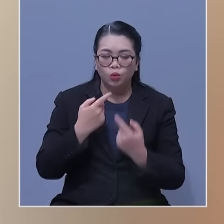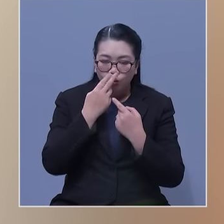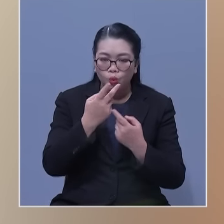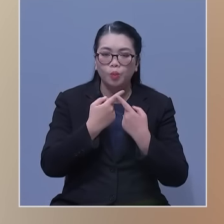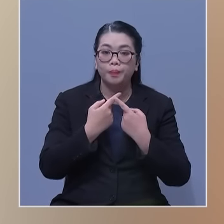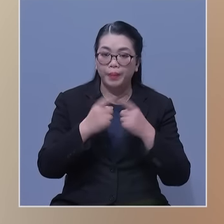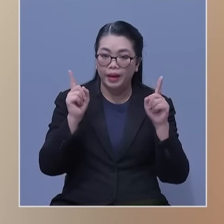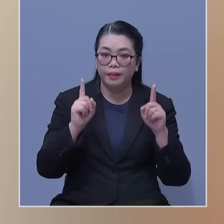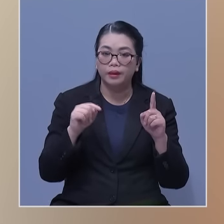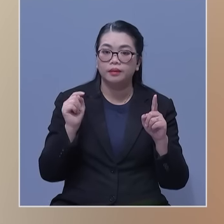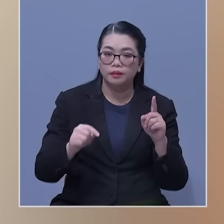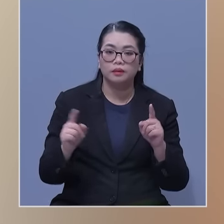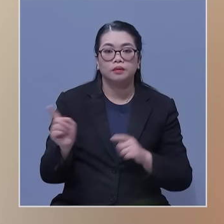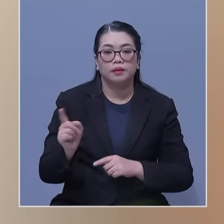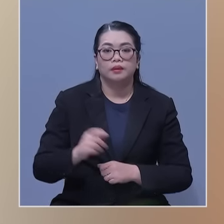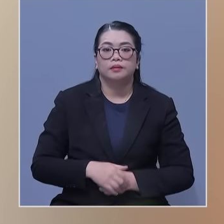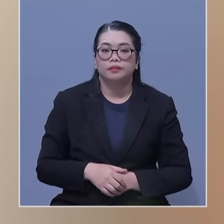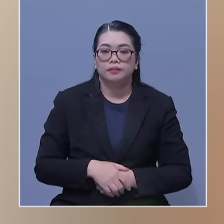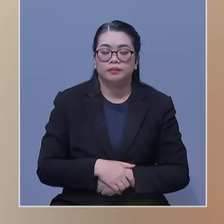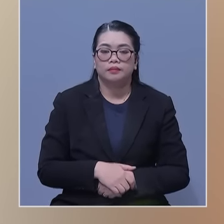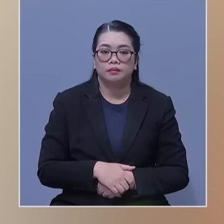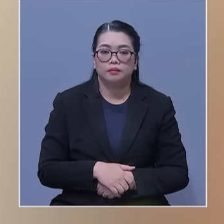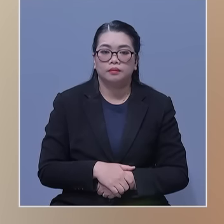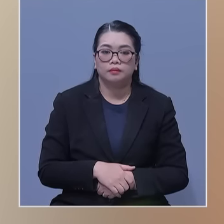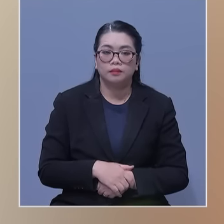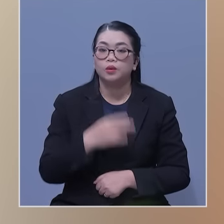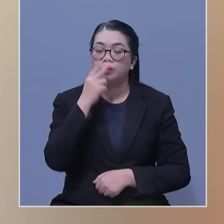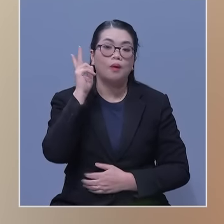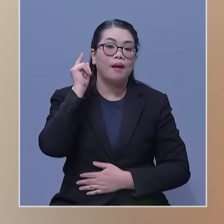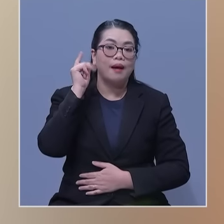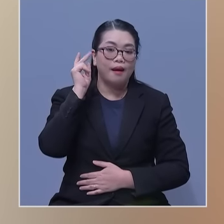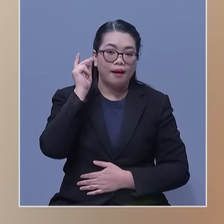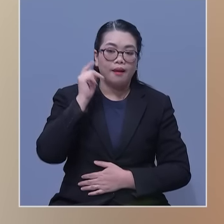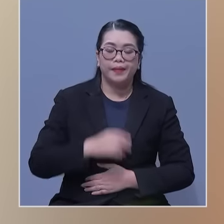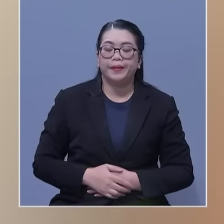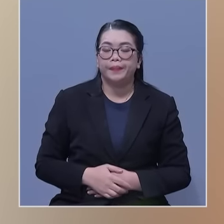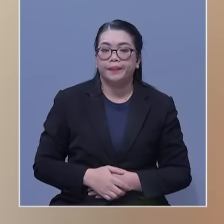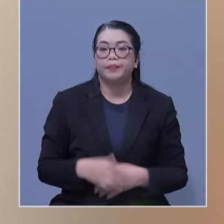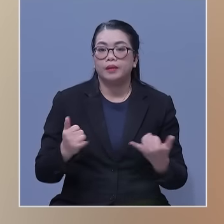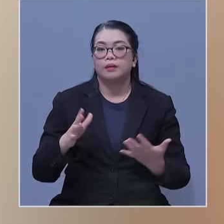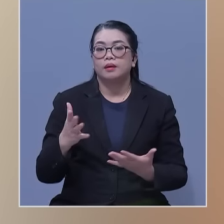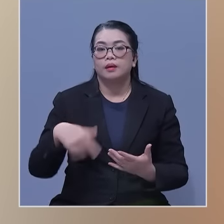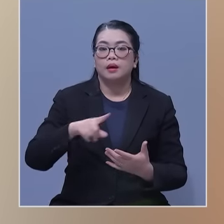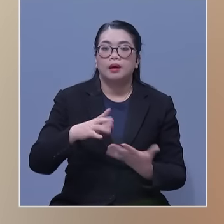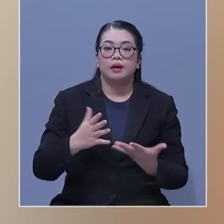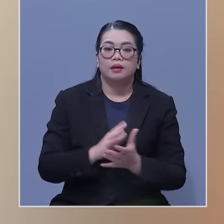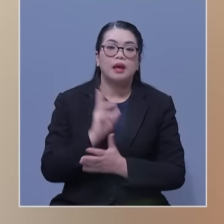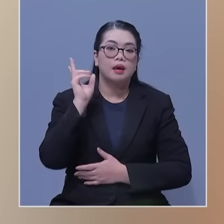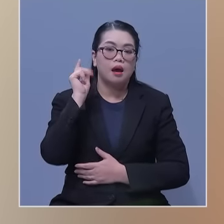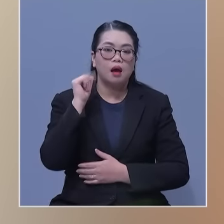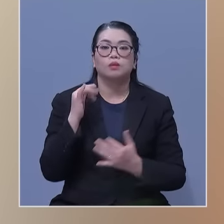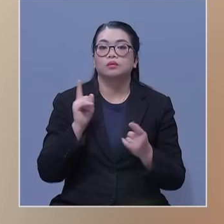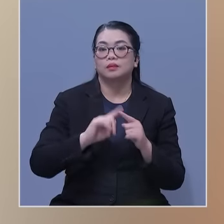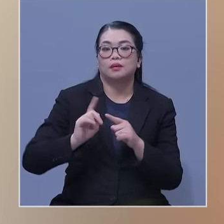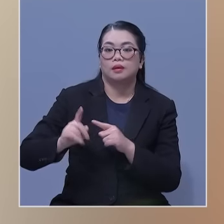เจอในข่าว่าสที่ประเทศไทยมครับก็ตนดูข่าวกับไอ้ปัจจุบันที่ดในในข่าวที่ล่าสุด